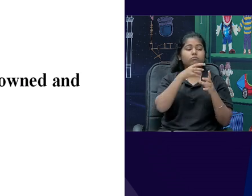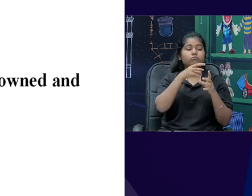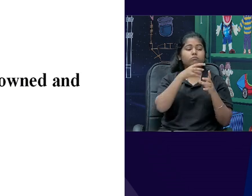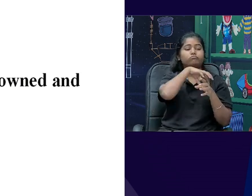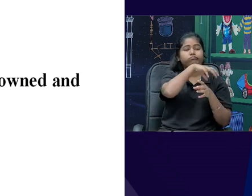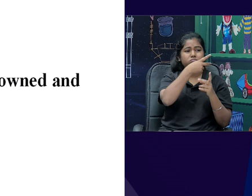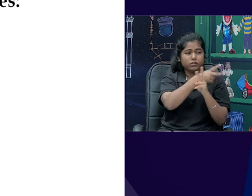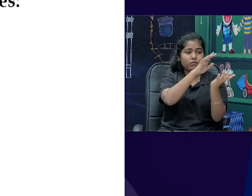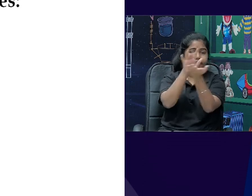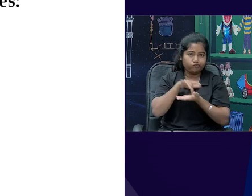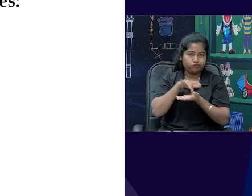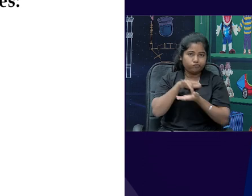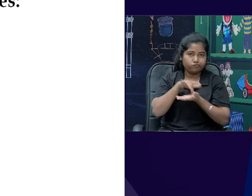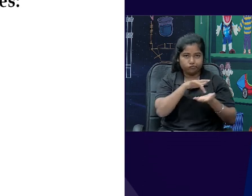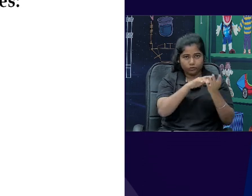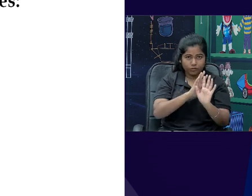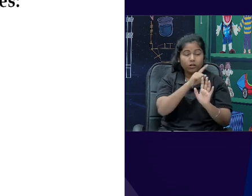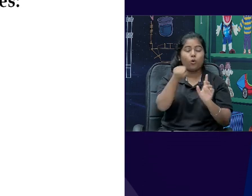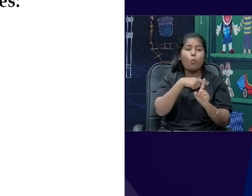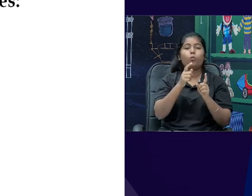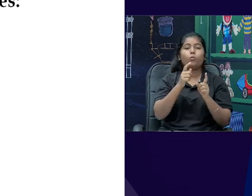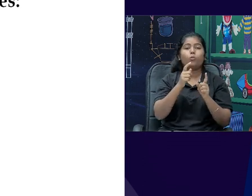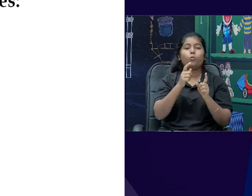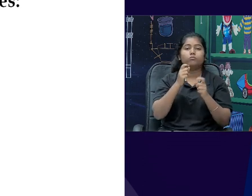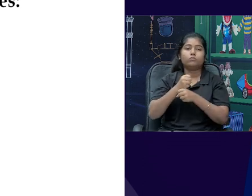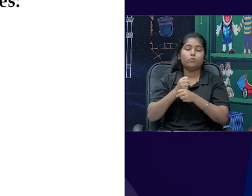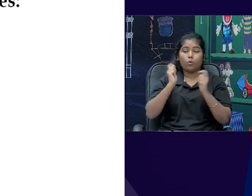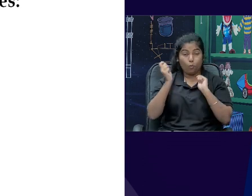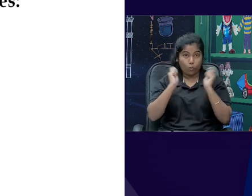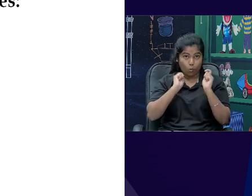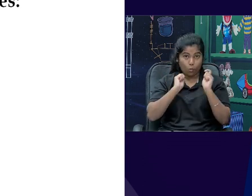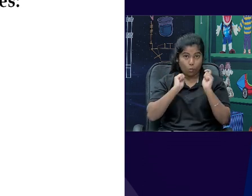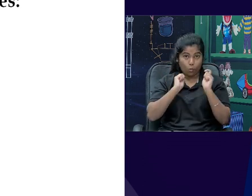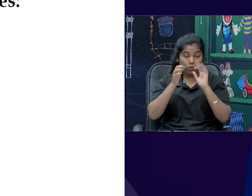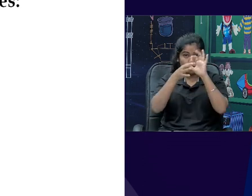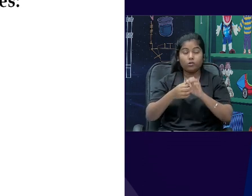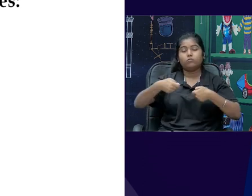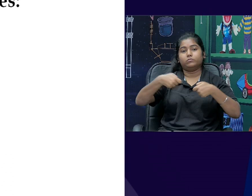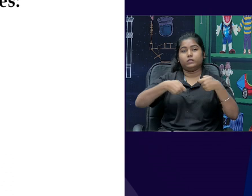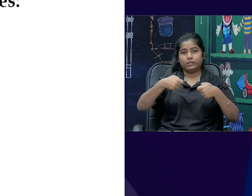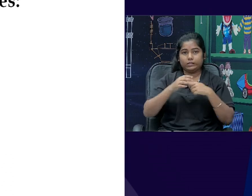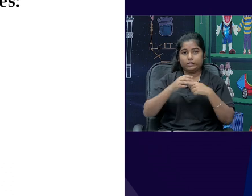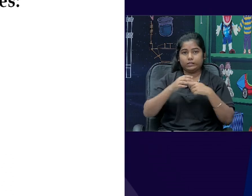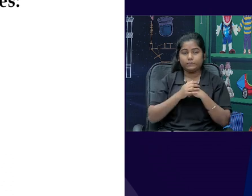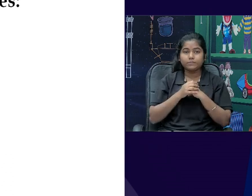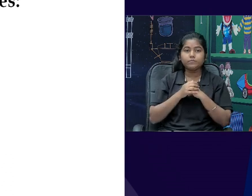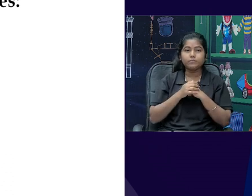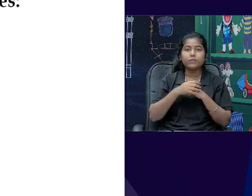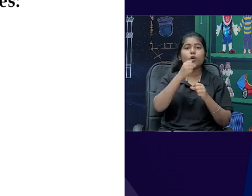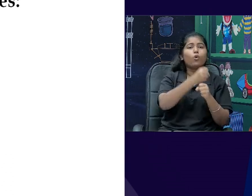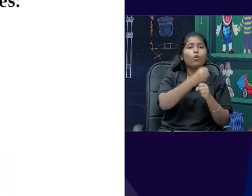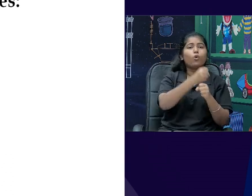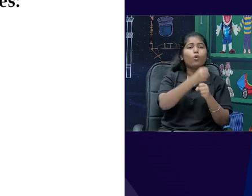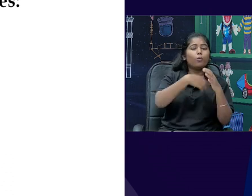government, so ये government का रोल है, business में, public sector enterprises हमारे country में